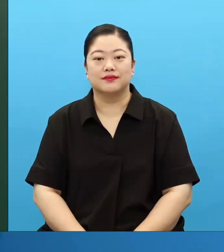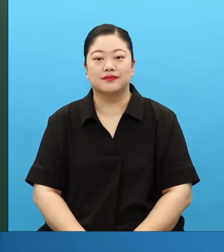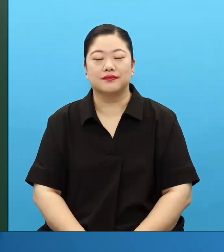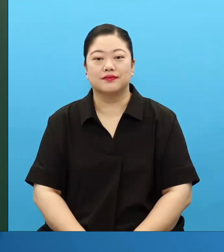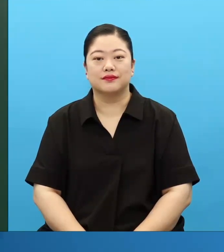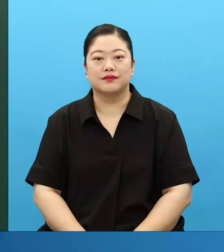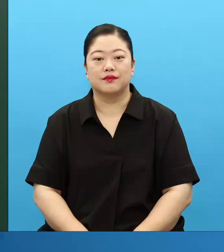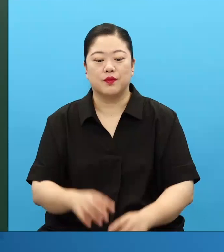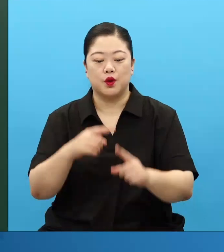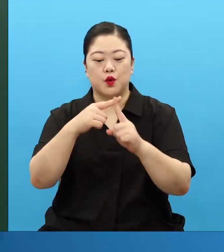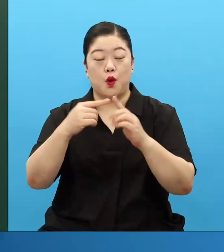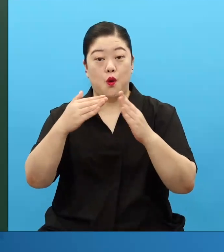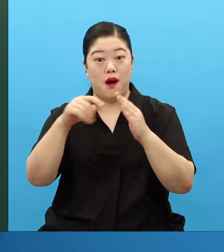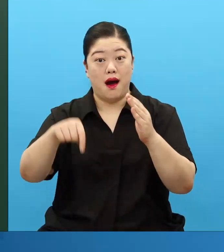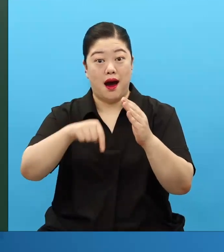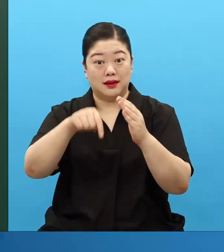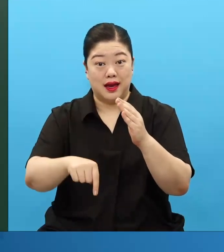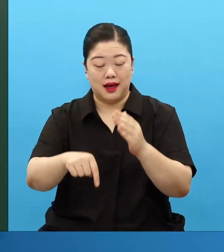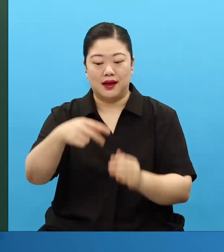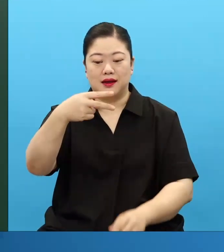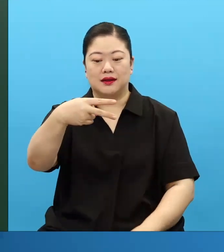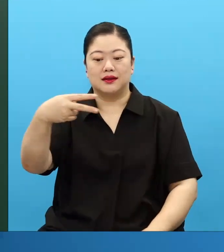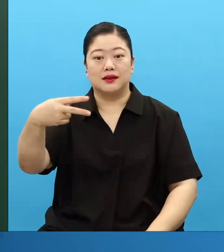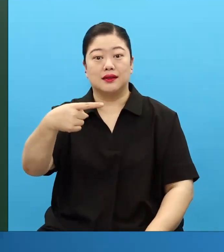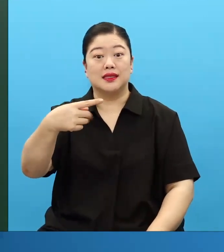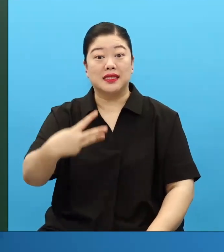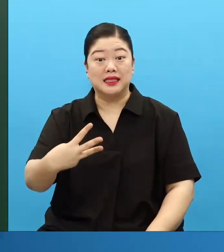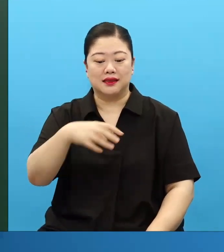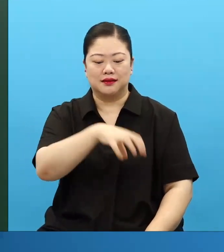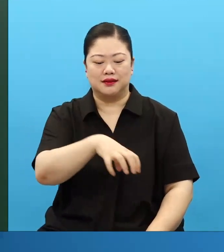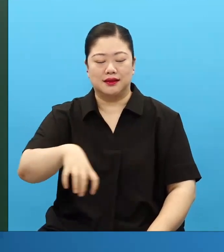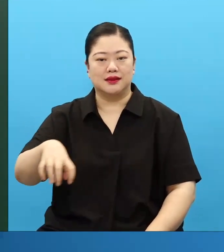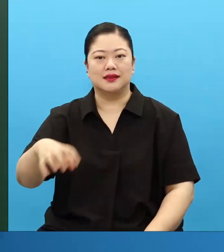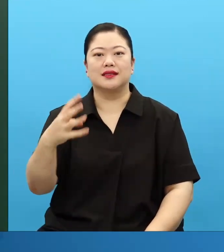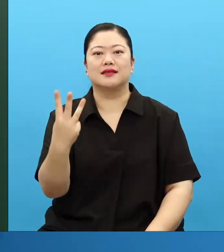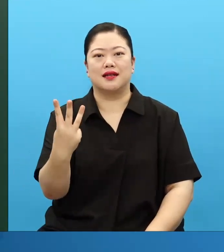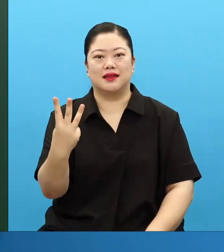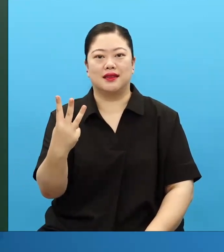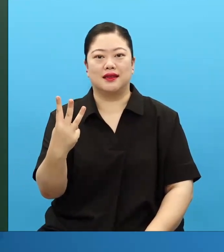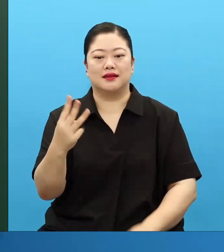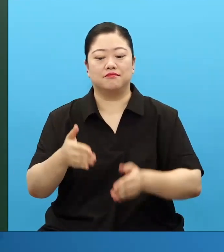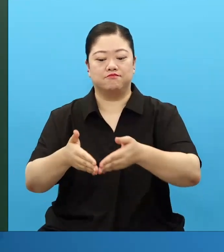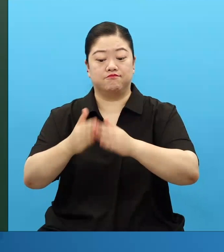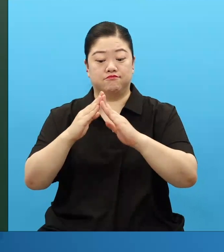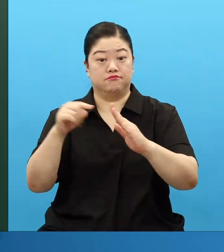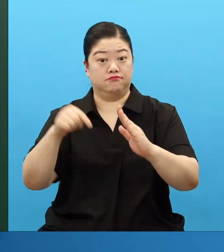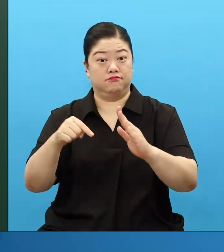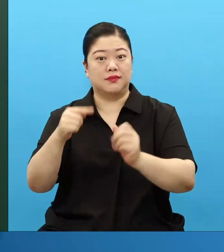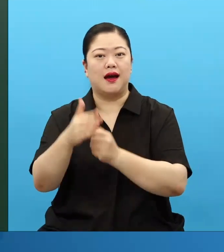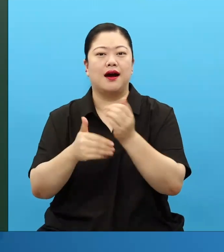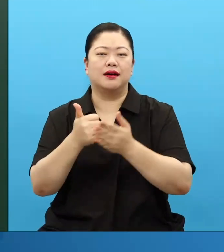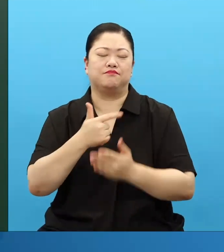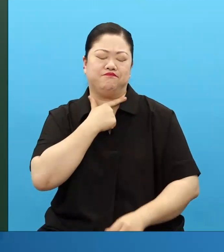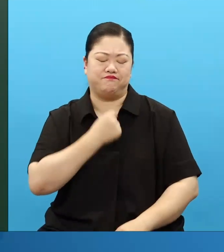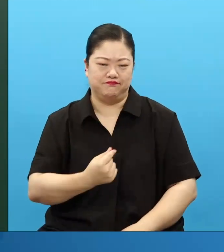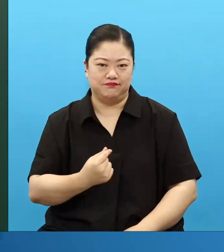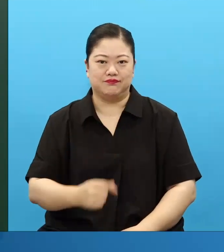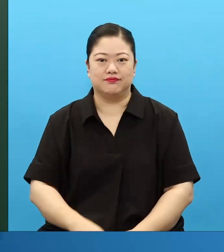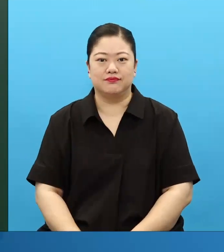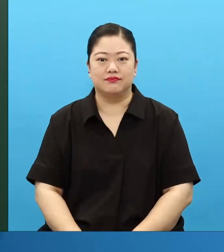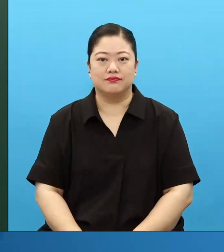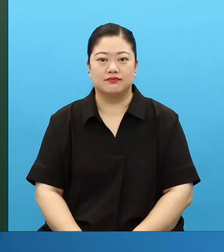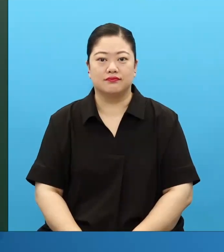흑암 덮인 현장을 살려내는 그 일에 우리 렘넌트가 일어나길 기도합니다. 축복하여 주옵소서.